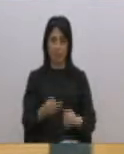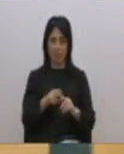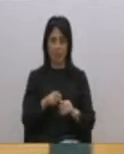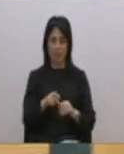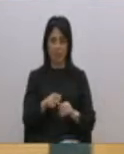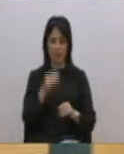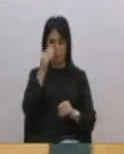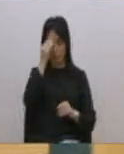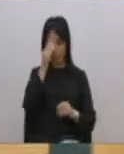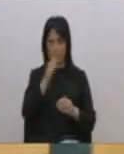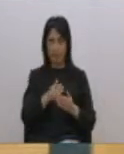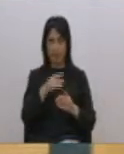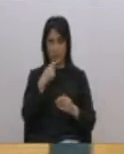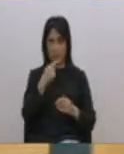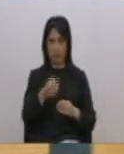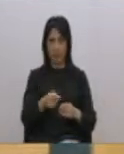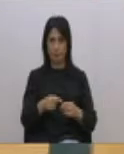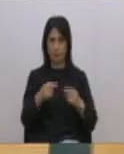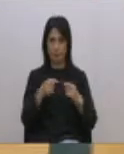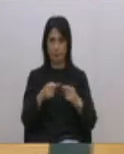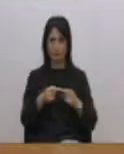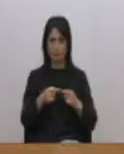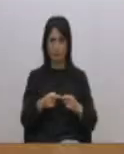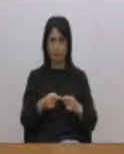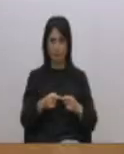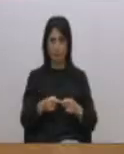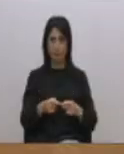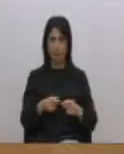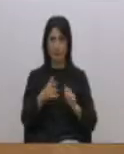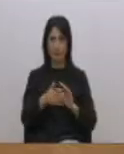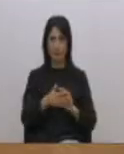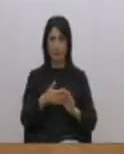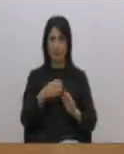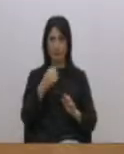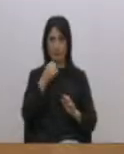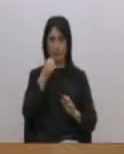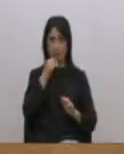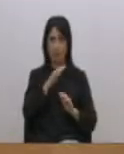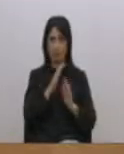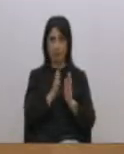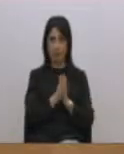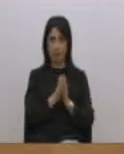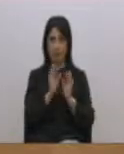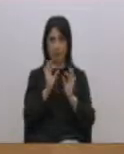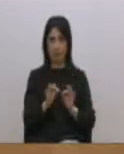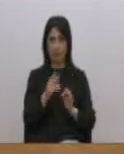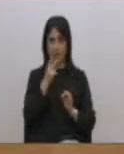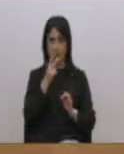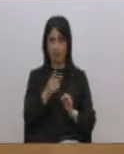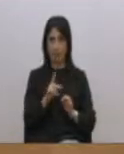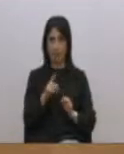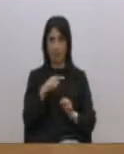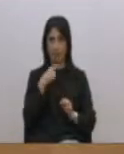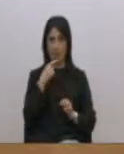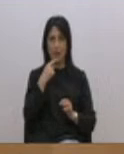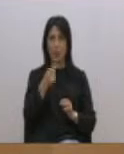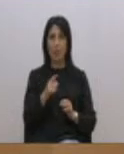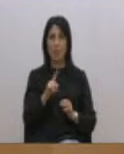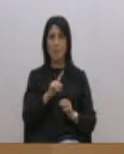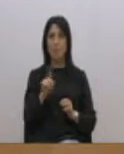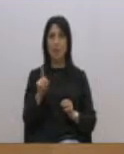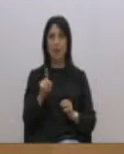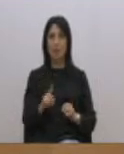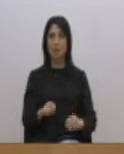ამ მოსაზრებით ვამბობ ჩვენ. დაუზუსტება თამარ კორძო. გასაგებია, მადლობა, აბსოლუტურად ლოგიკურია ერთი შეხედვით, რაც ამბობთ, მაგრამ